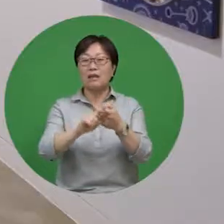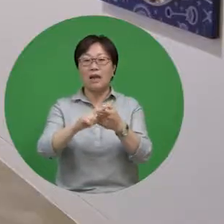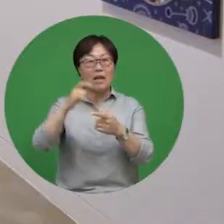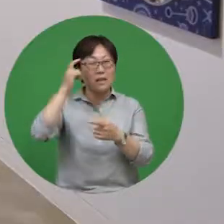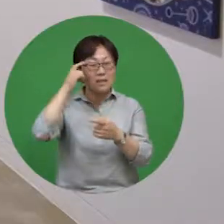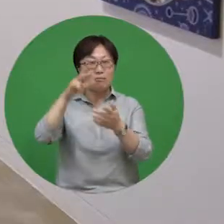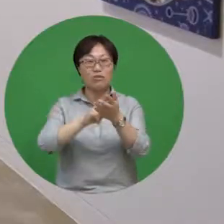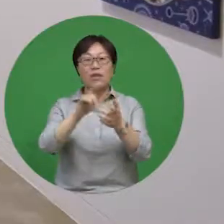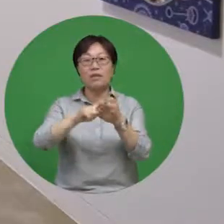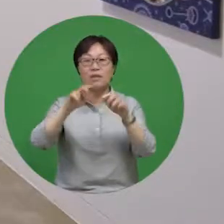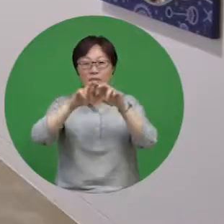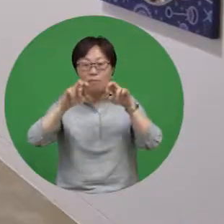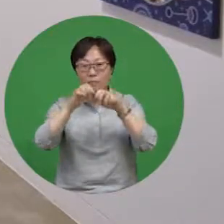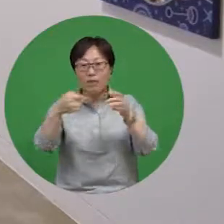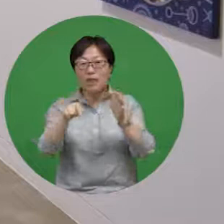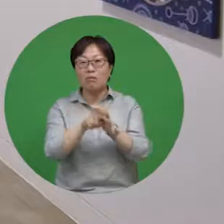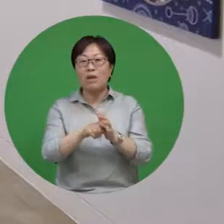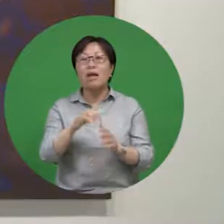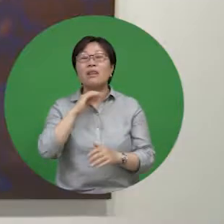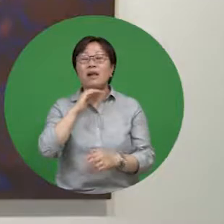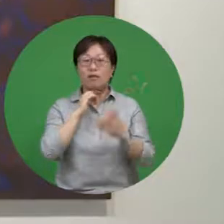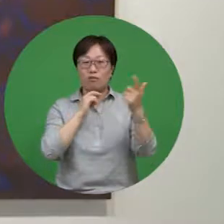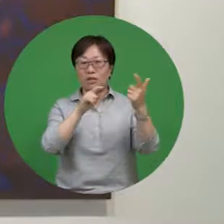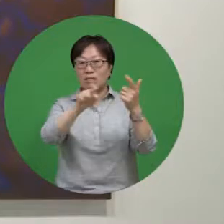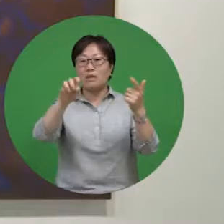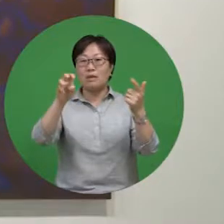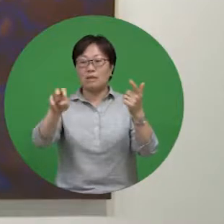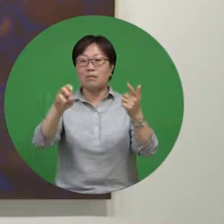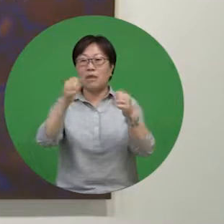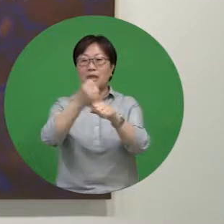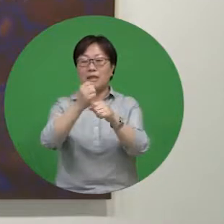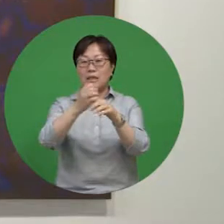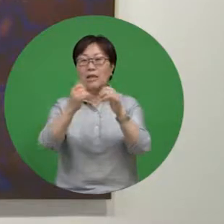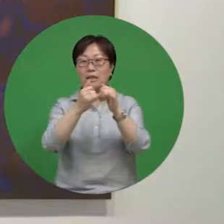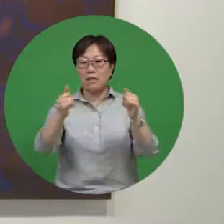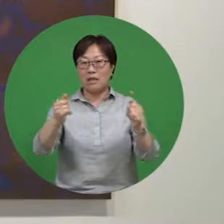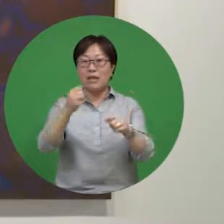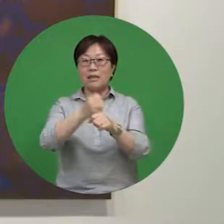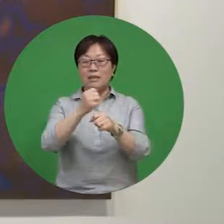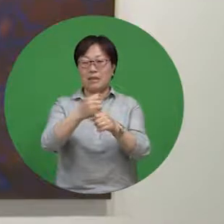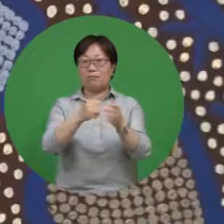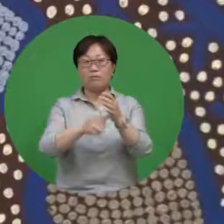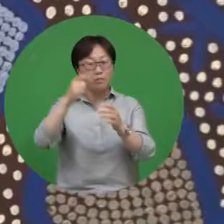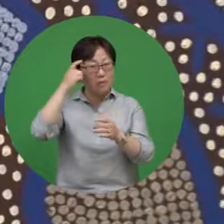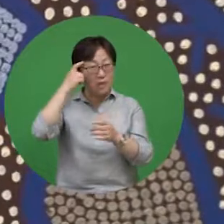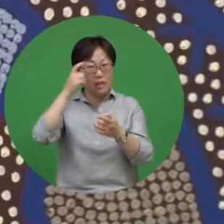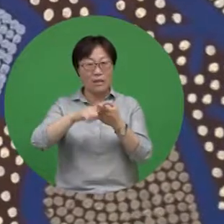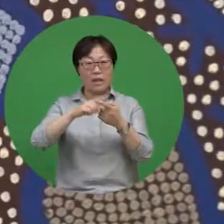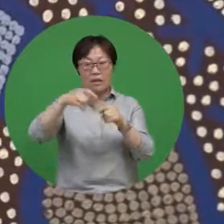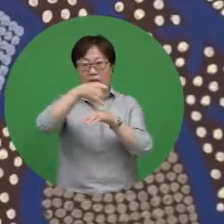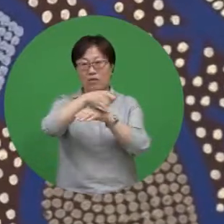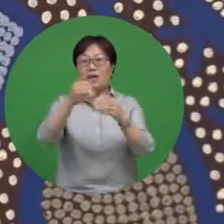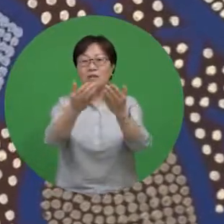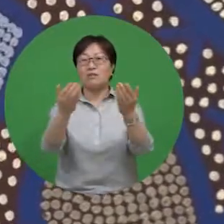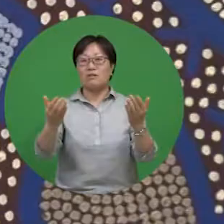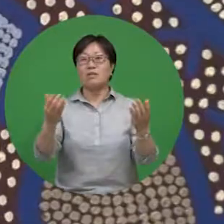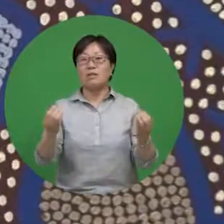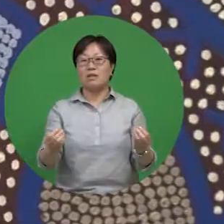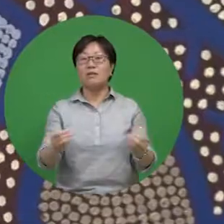차이에 의한 인식 문제를 살펴보고자 60대부터 30대 작가들의 작품관을 살펴보는 기획